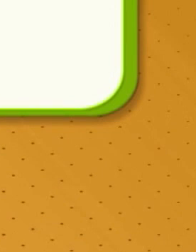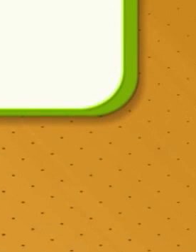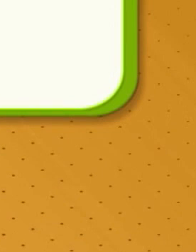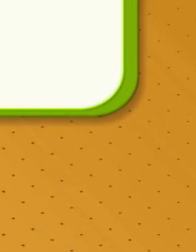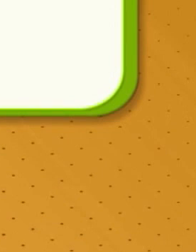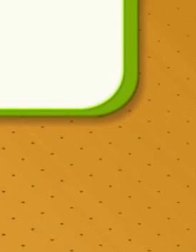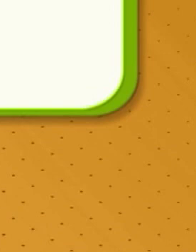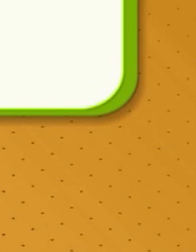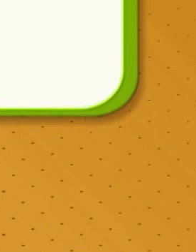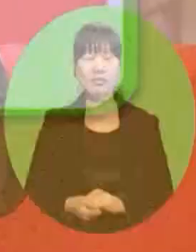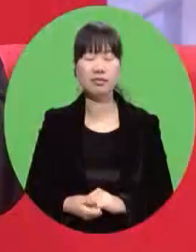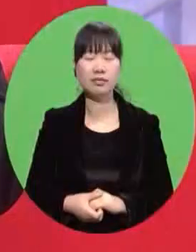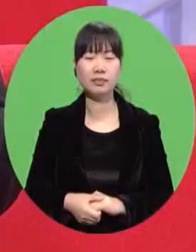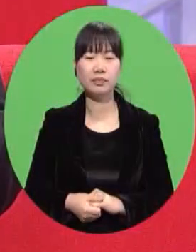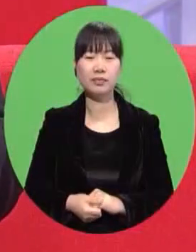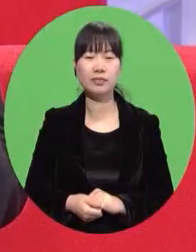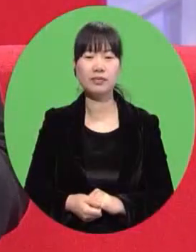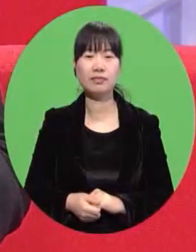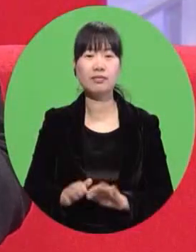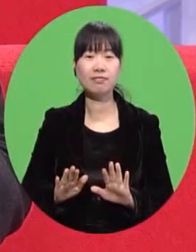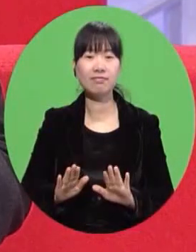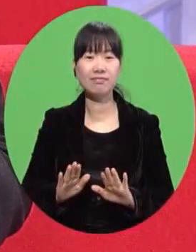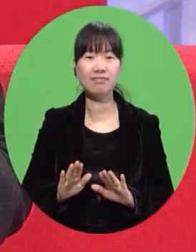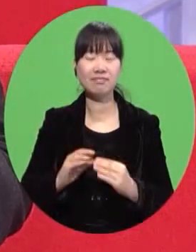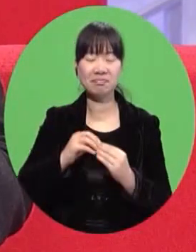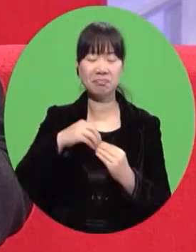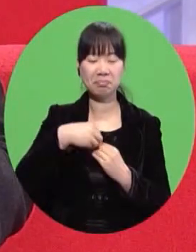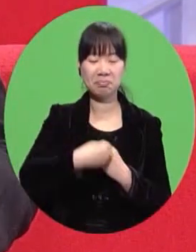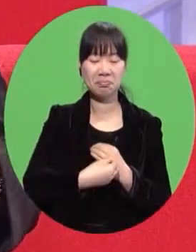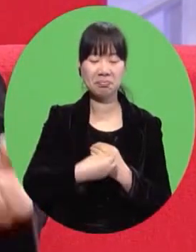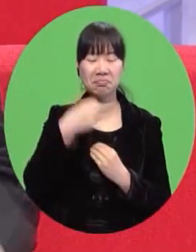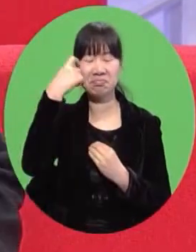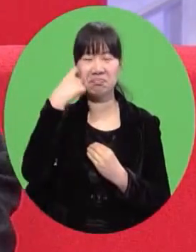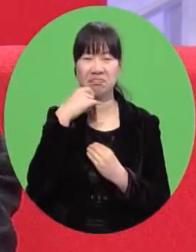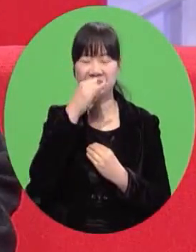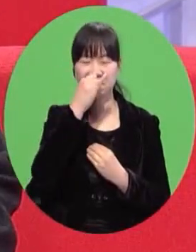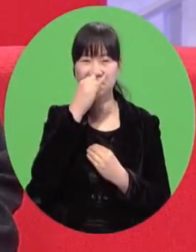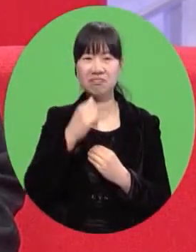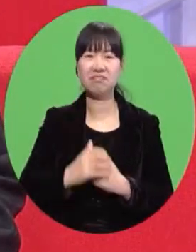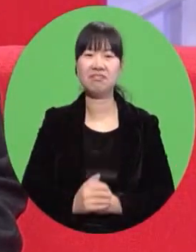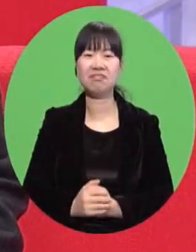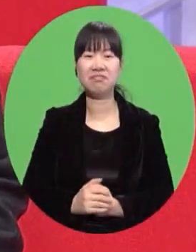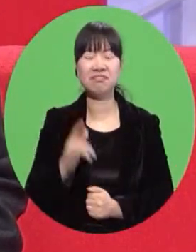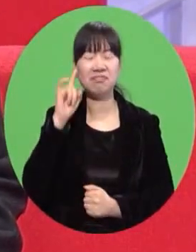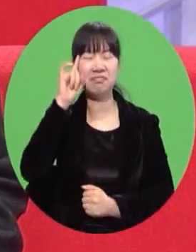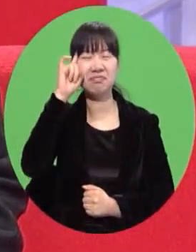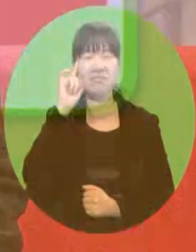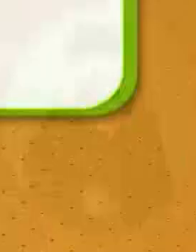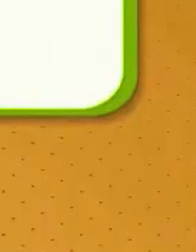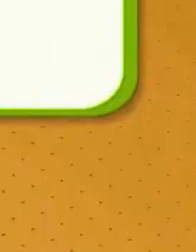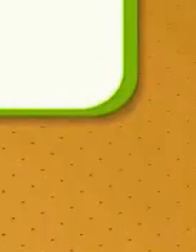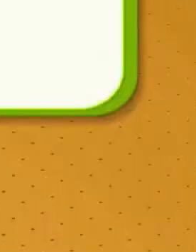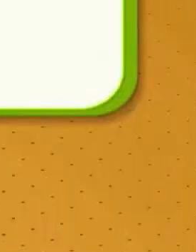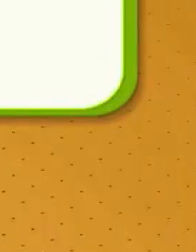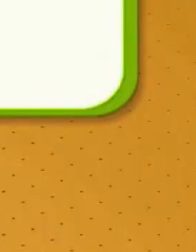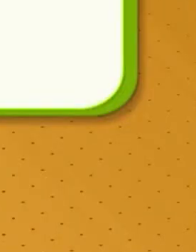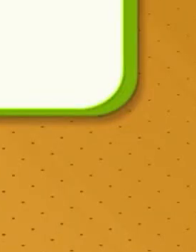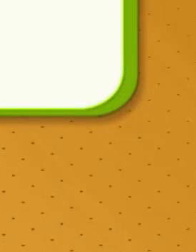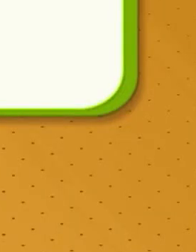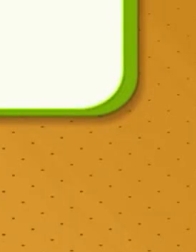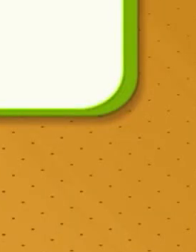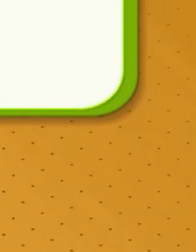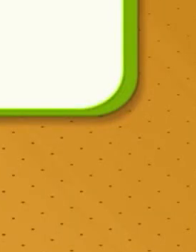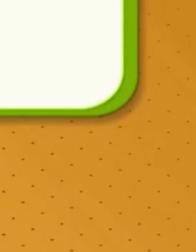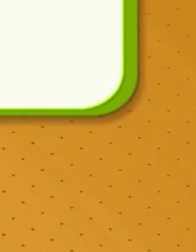났고요. 그다음에 이제 이렇게 싹 벗겨지는 느낌도 있고요. 그렇죠. 네, 그러기도 네. 하고요. 스트레스를 경감시키기 위해서 이제